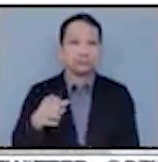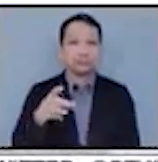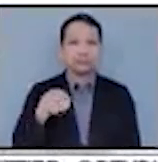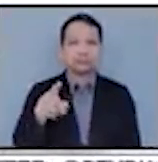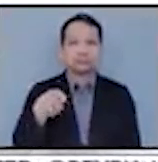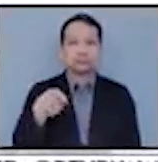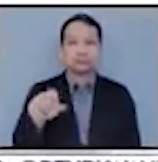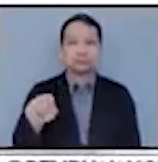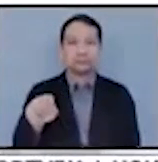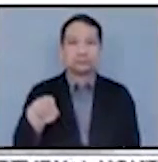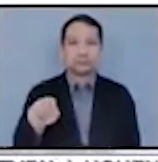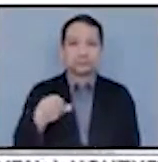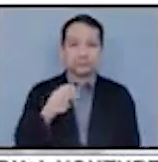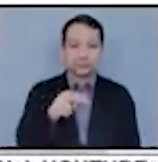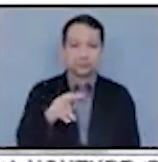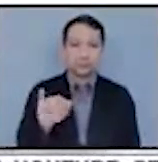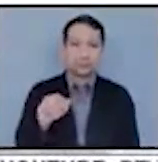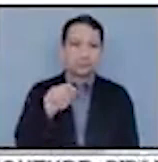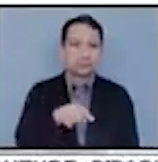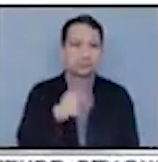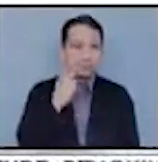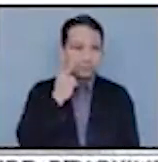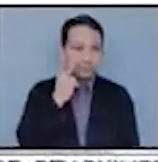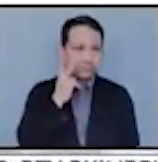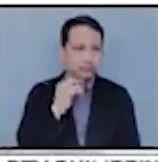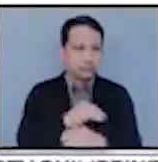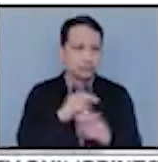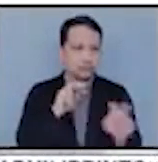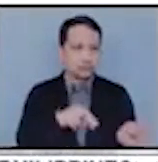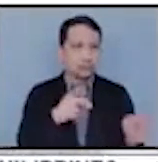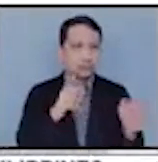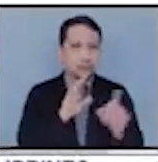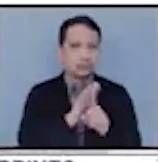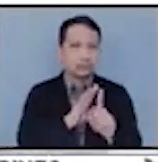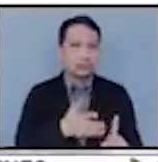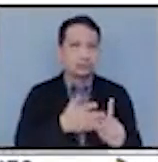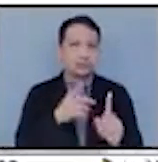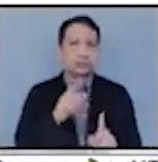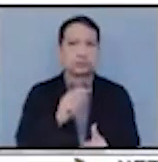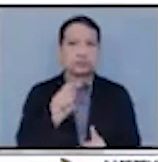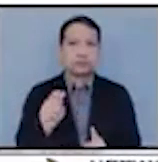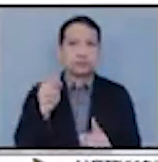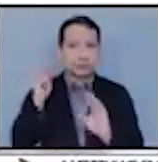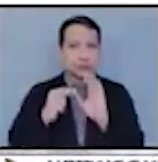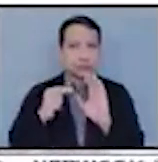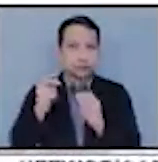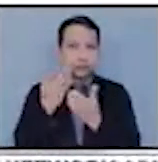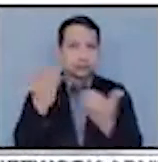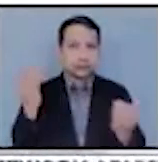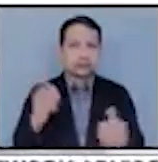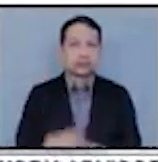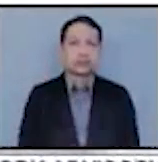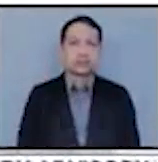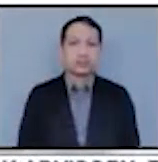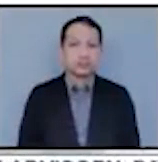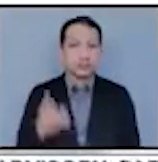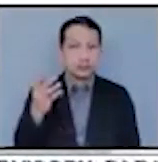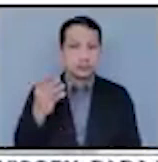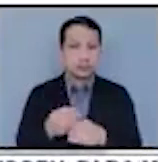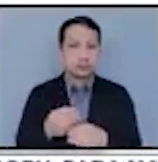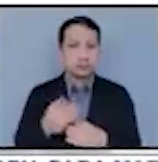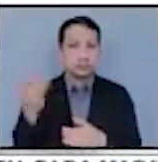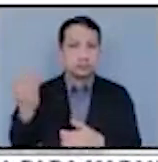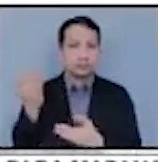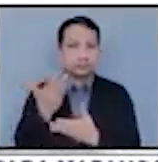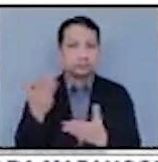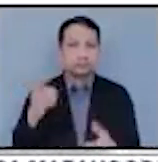NAIA, iniimbestigahan nilang nasabing viral na TikTok video ng kanilang tauhan. Dagdag pa ng spokesperson ng TOS,